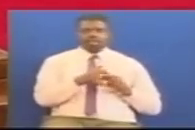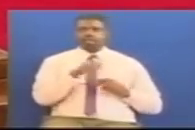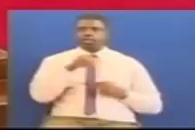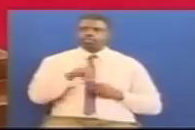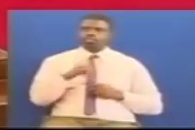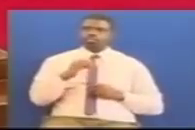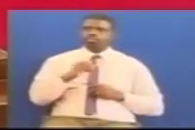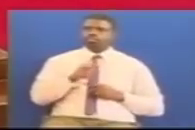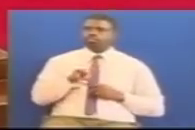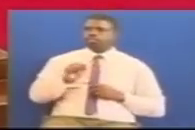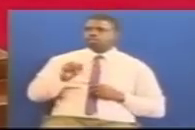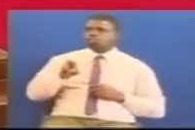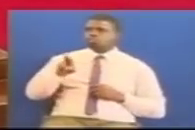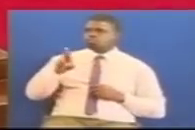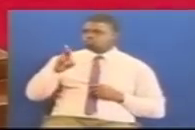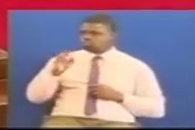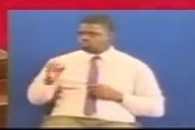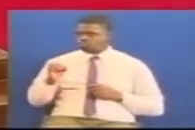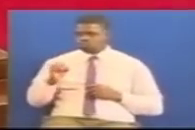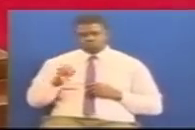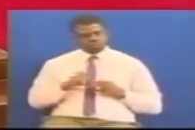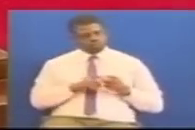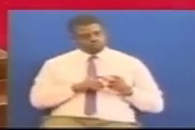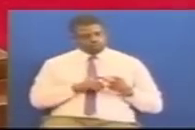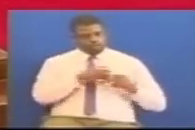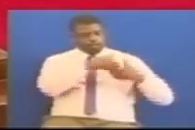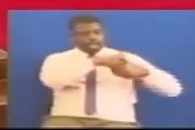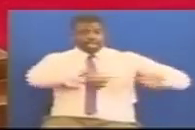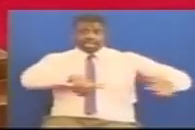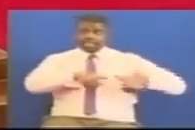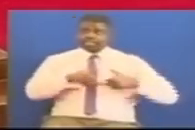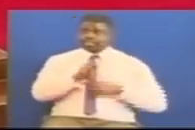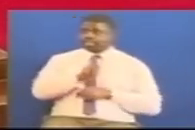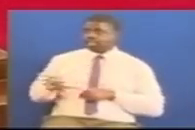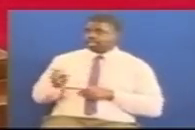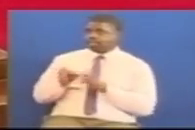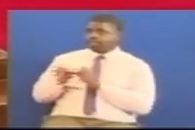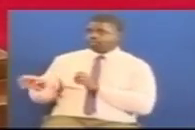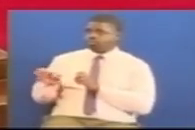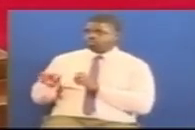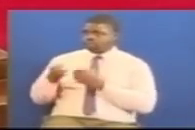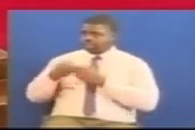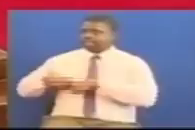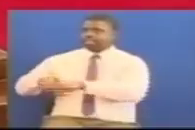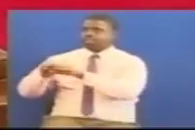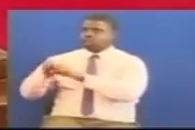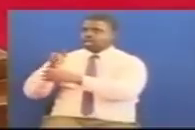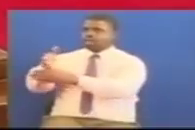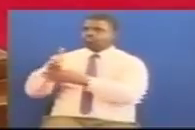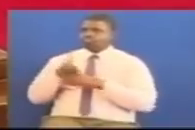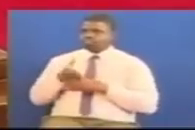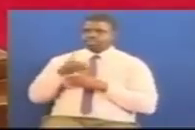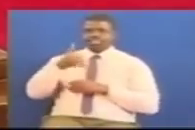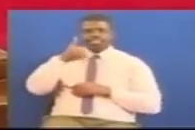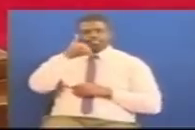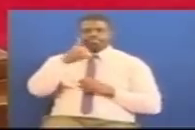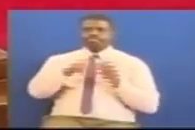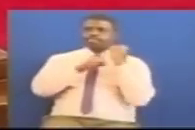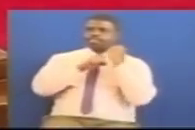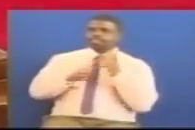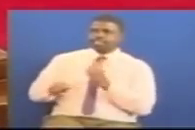mradi wa mpakani na kanda maalumu unaotekelezwa na kampuni ya simu ya Tigo. Tayari vibali